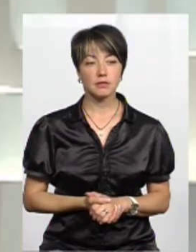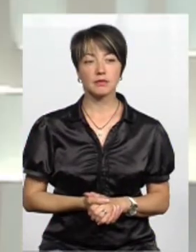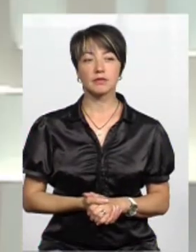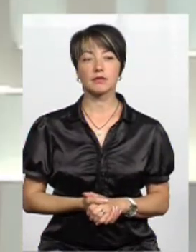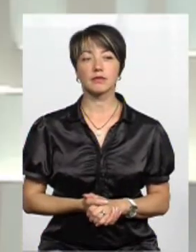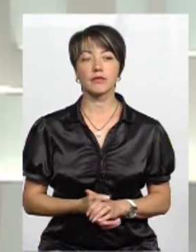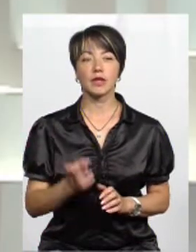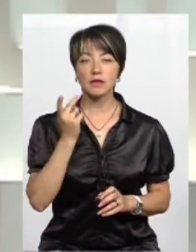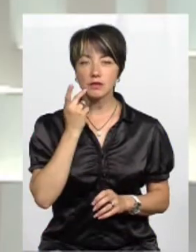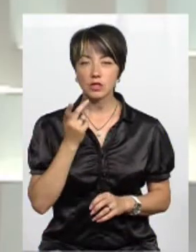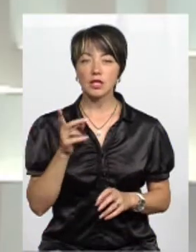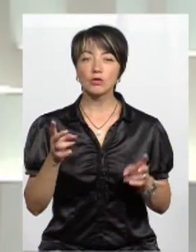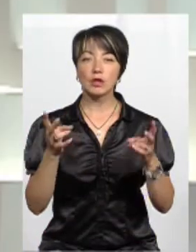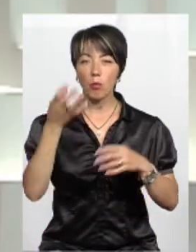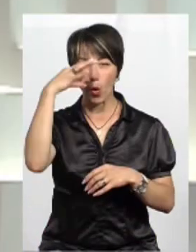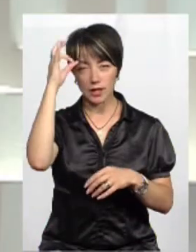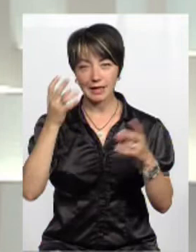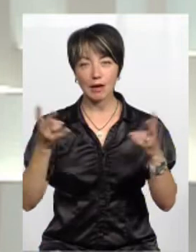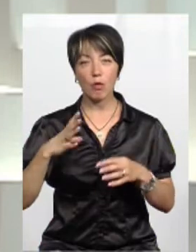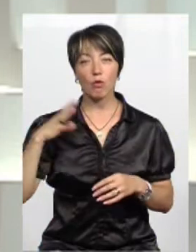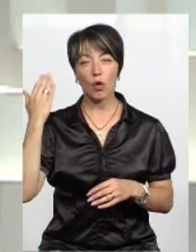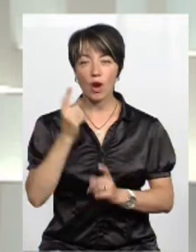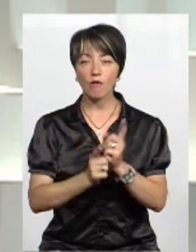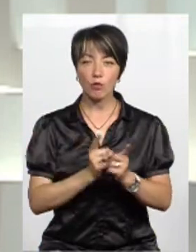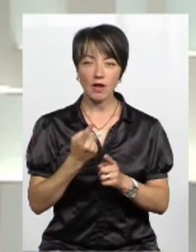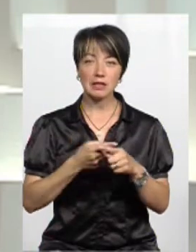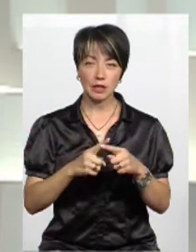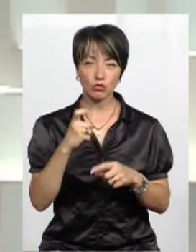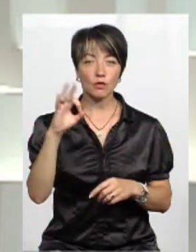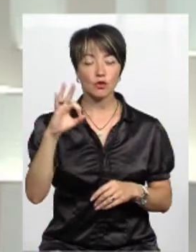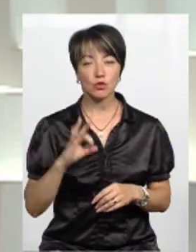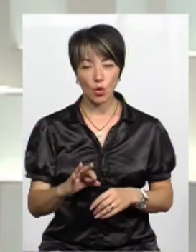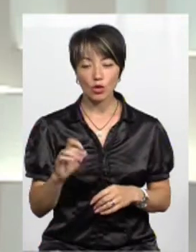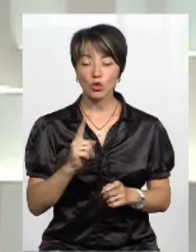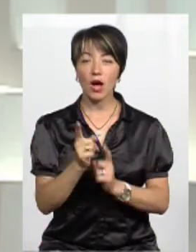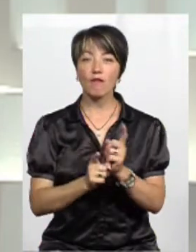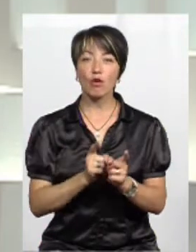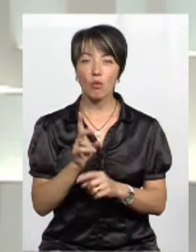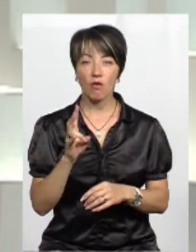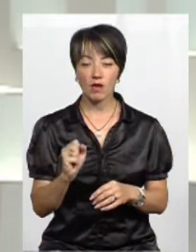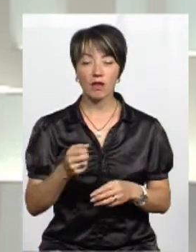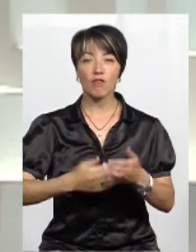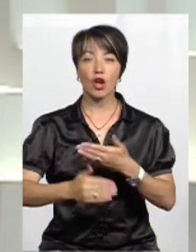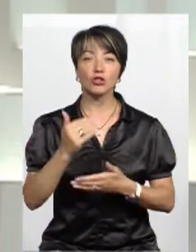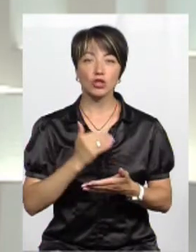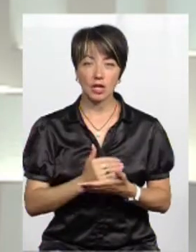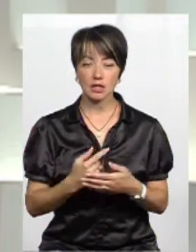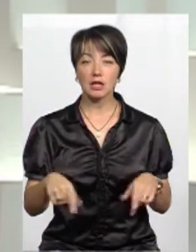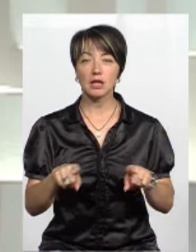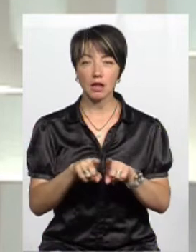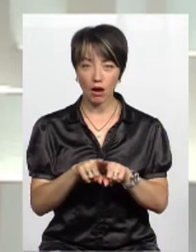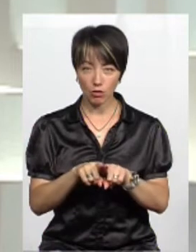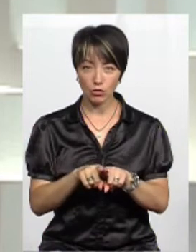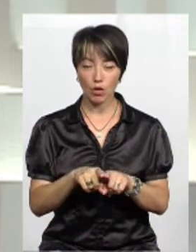як завжди, те, що поліцію треба було реформувати, це було однозначно. І те, що вона реформована врешті-решт, це